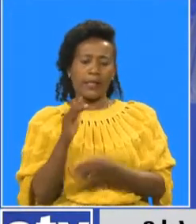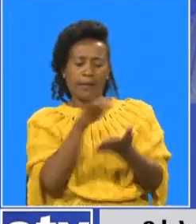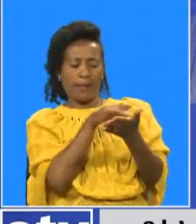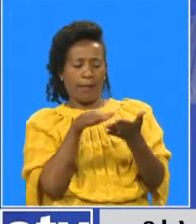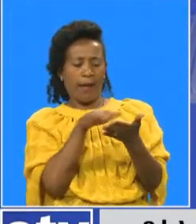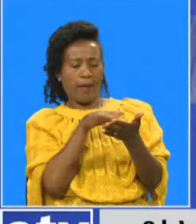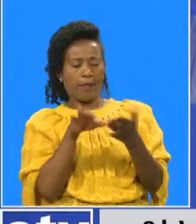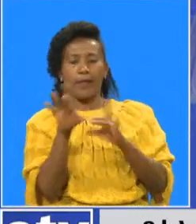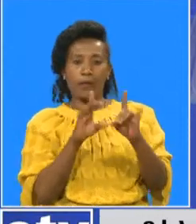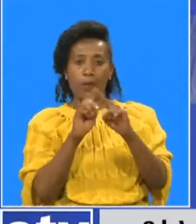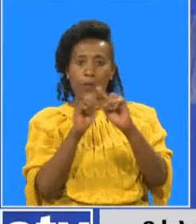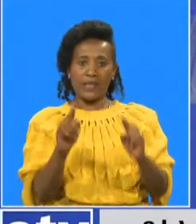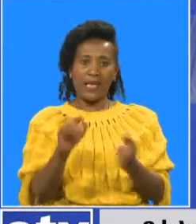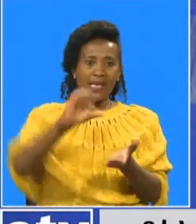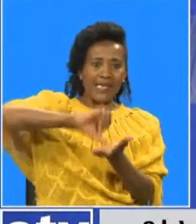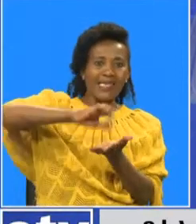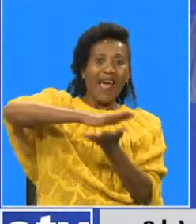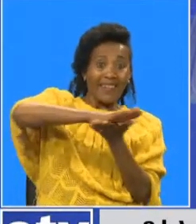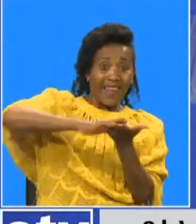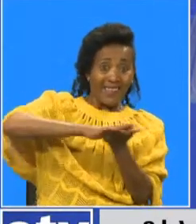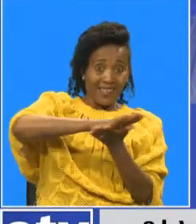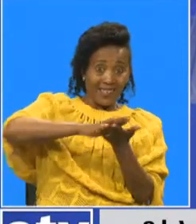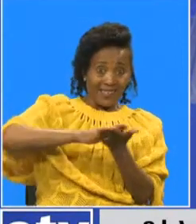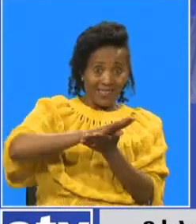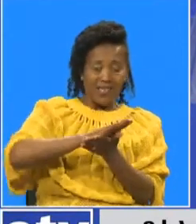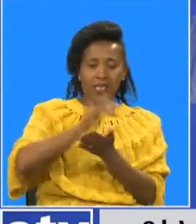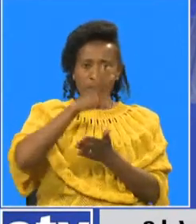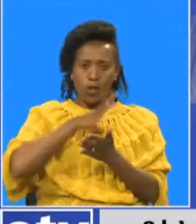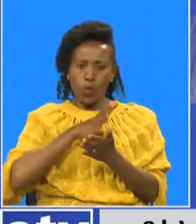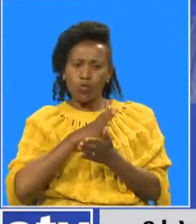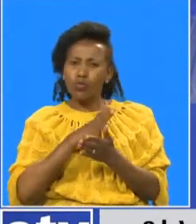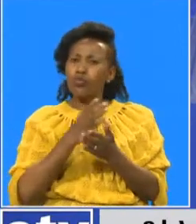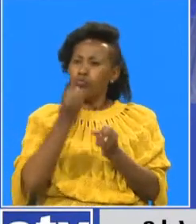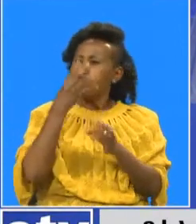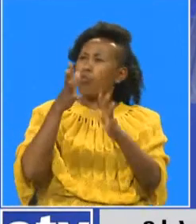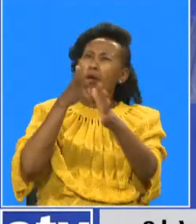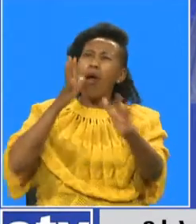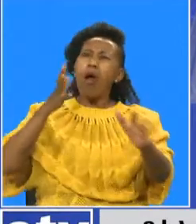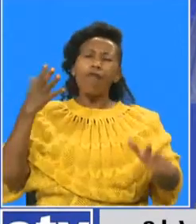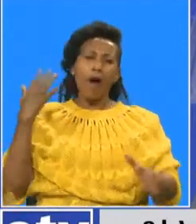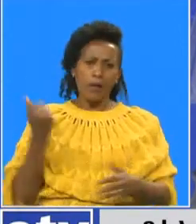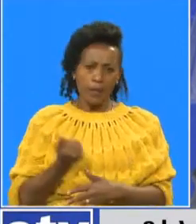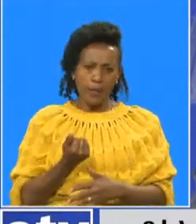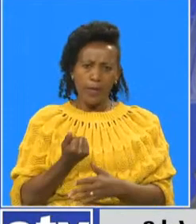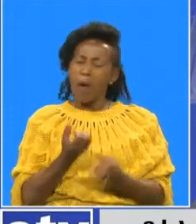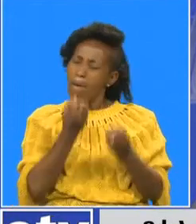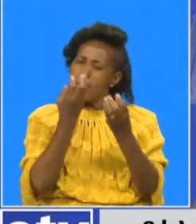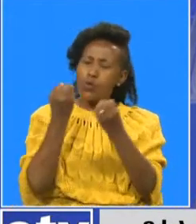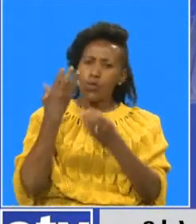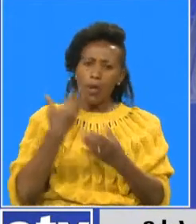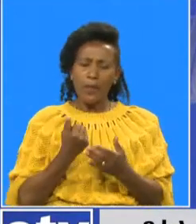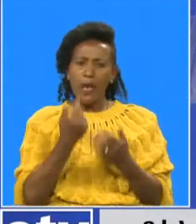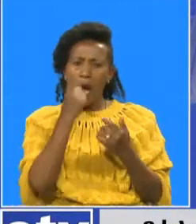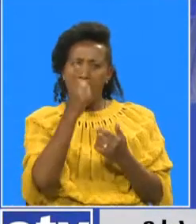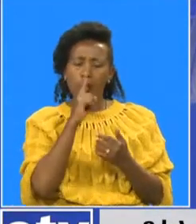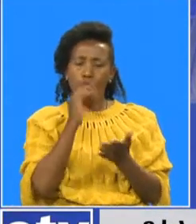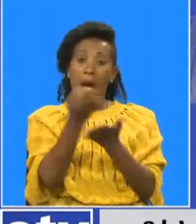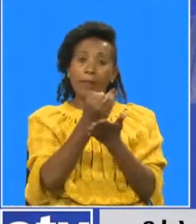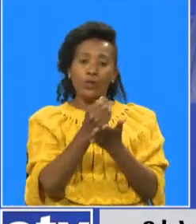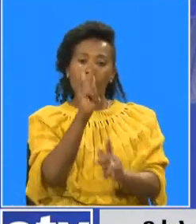ጥናት ተጠና። በተለይ ሳኒታይዘር ታስታውሳላችሁ፣ ሰው ግፊያ ነበር፣ በጣም ብዙ ነበር። አንዱ